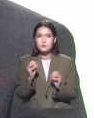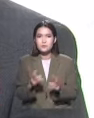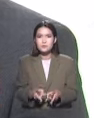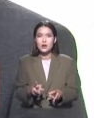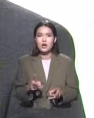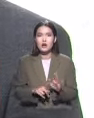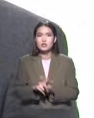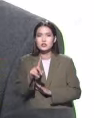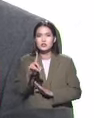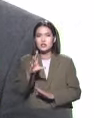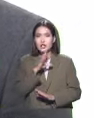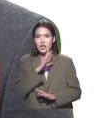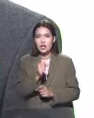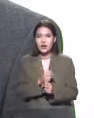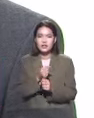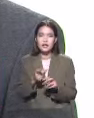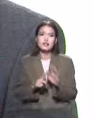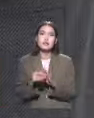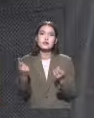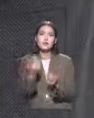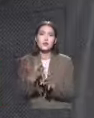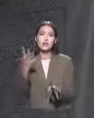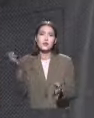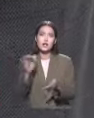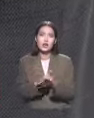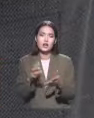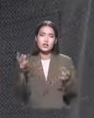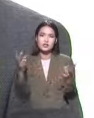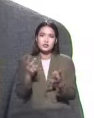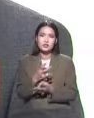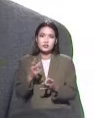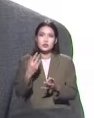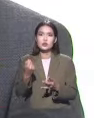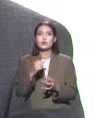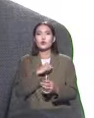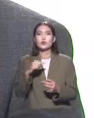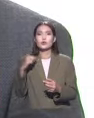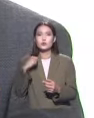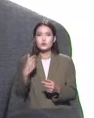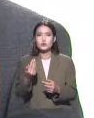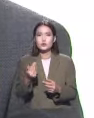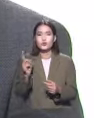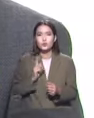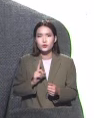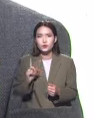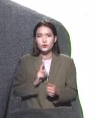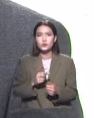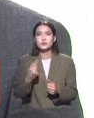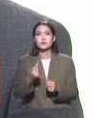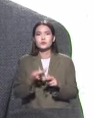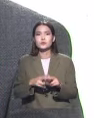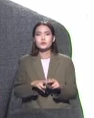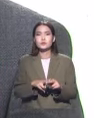жатпайды. Үйді апатты деп тану үшін кемінде 61% болу керек. Яғни үйді күтіп ұстау бұл сол